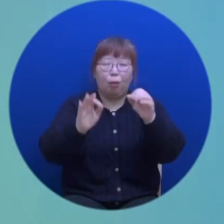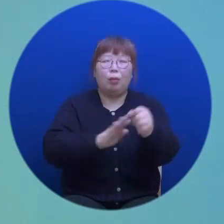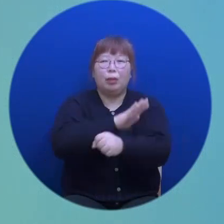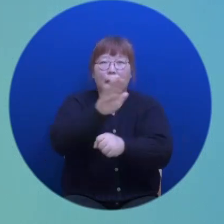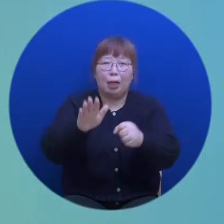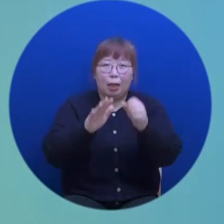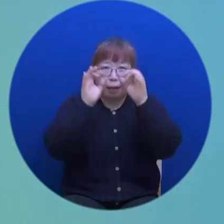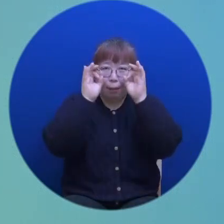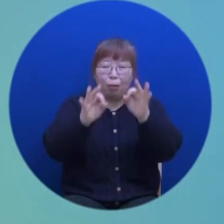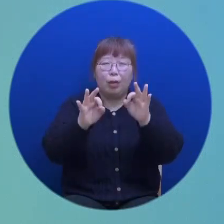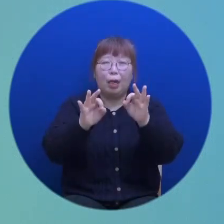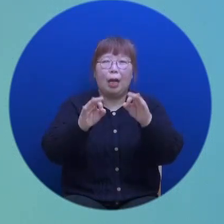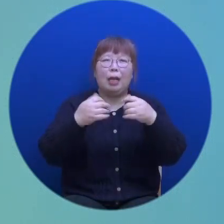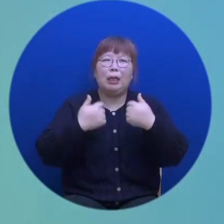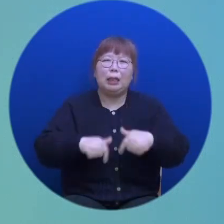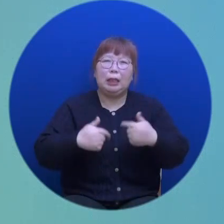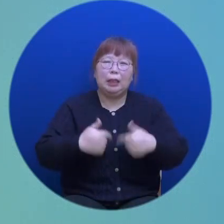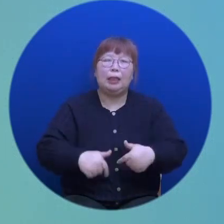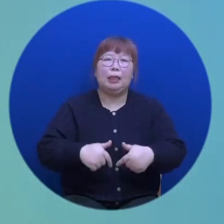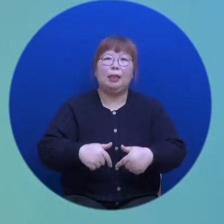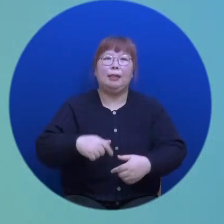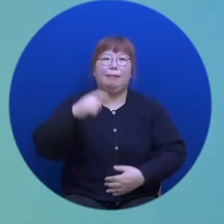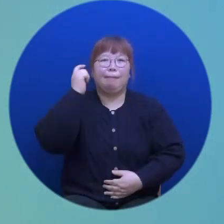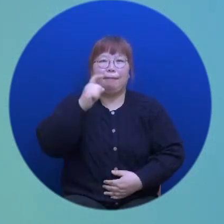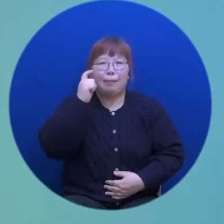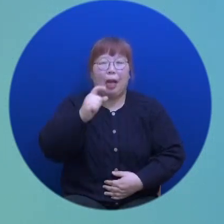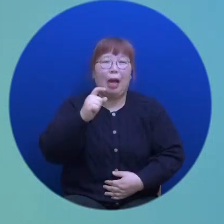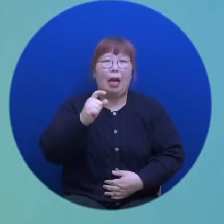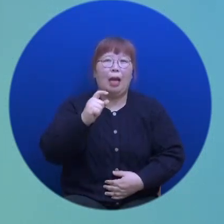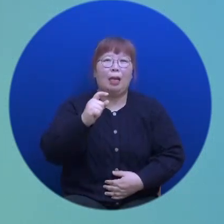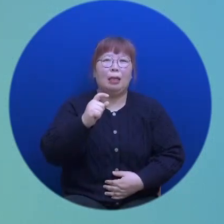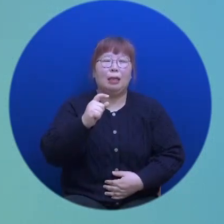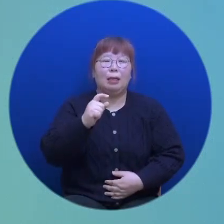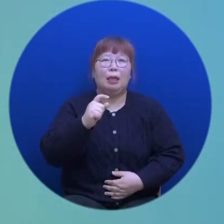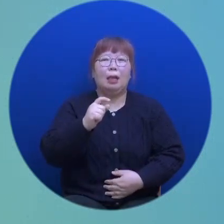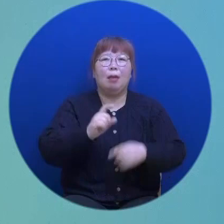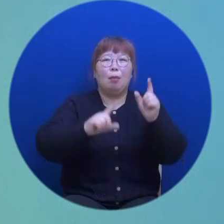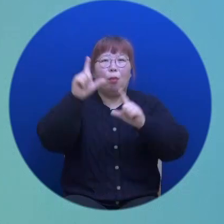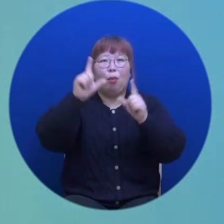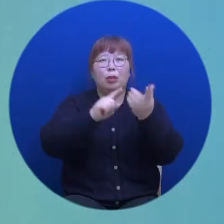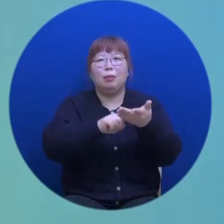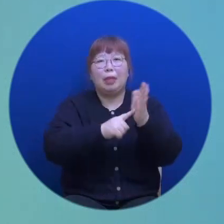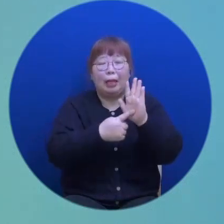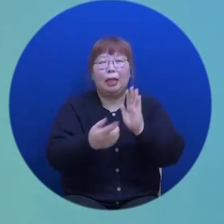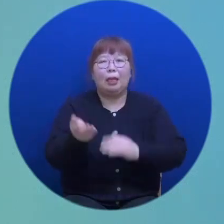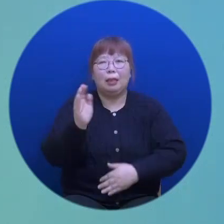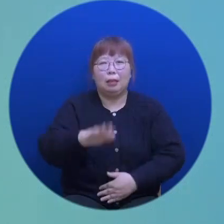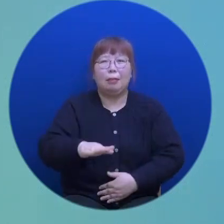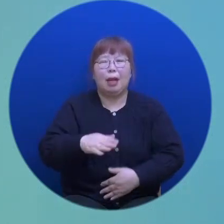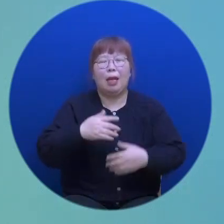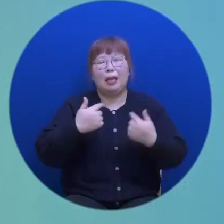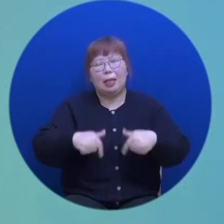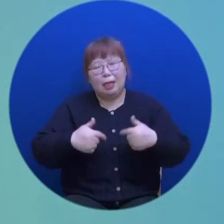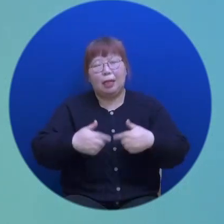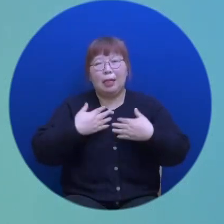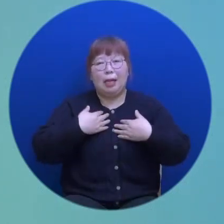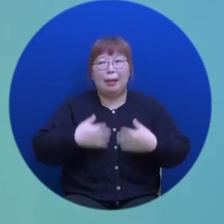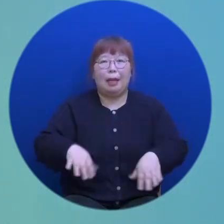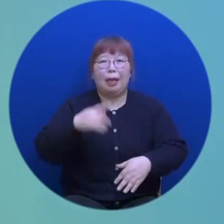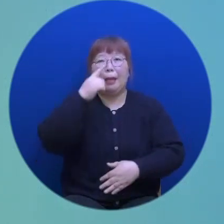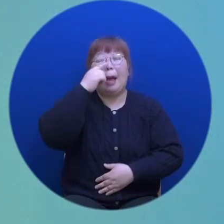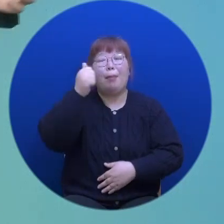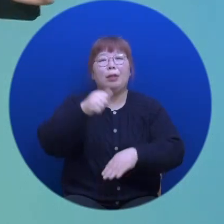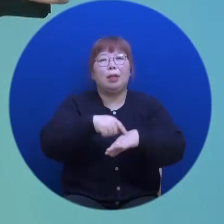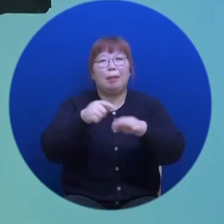사랑해보니까 늘 강한 척 하셨지만 연약하고 외로웠던 아버지의 마음 한없이